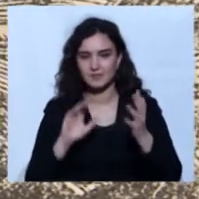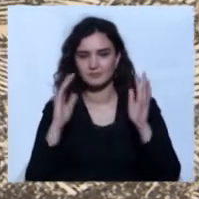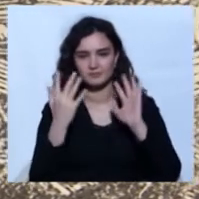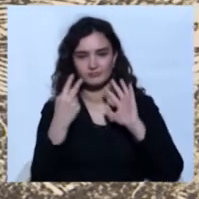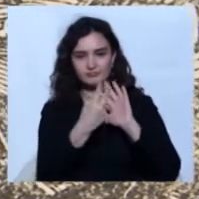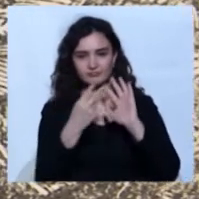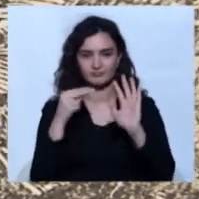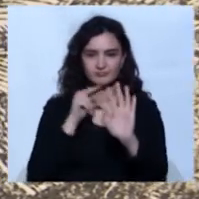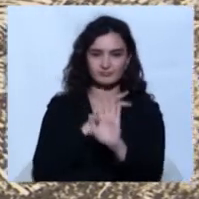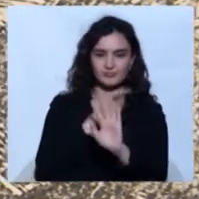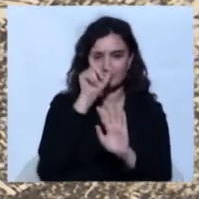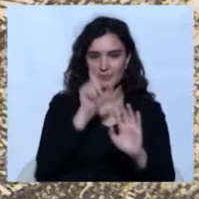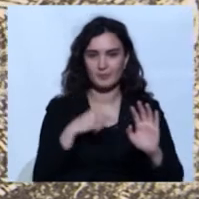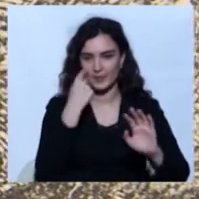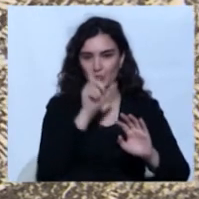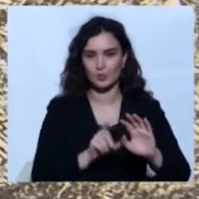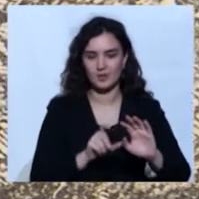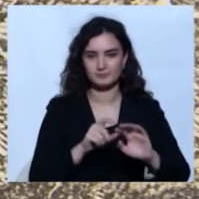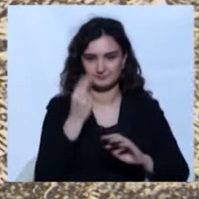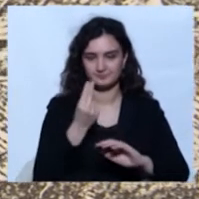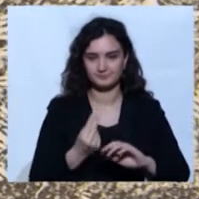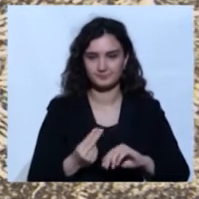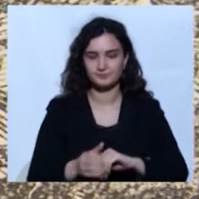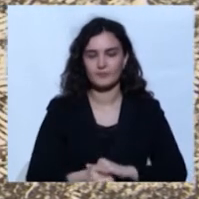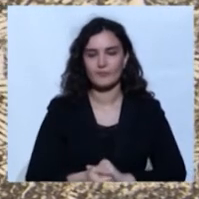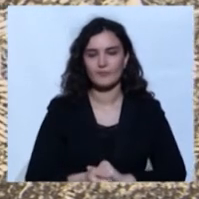ფიგურა სასურათე სიბრტყეზე.